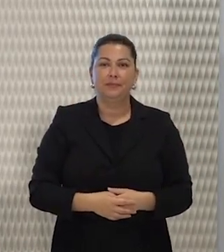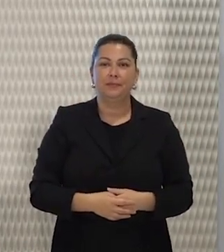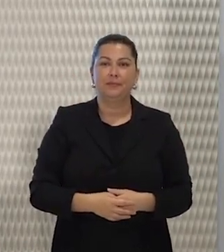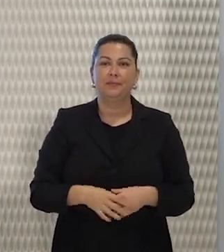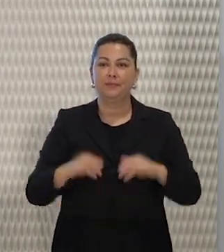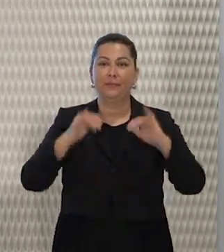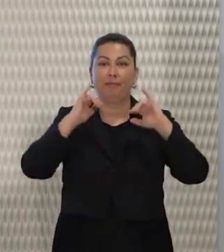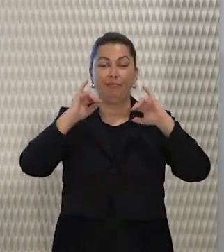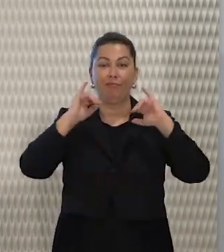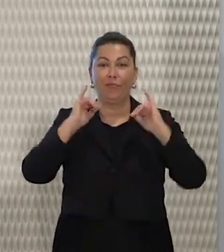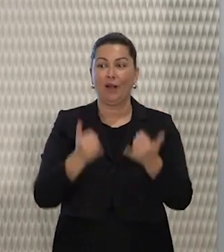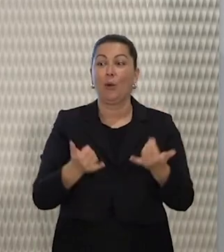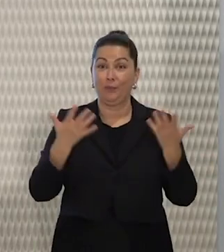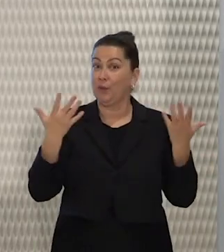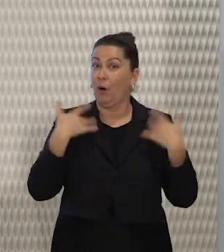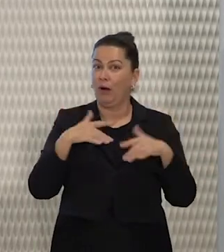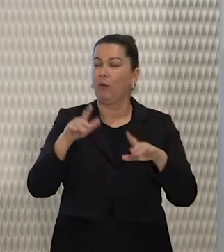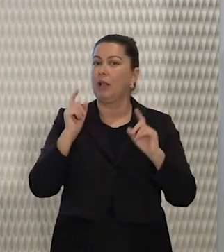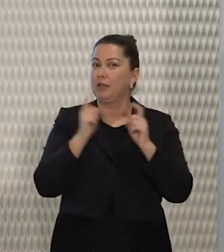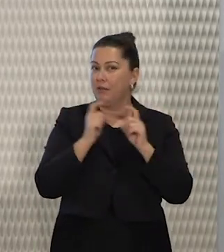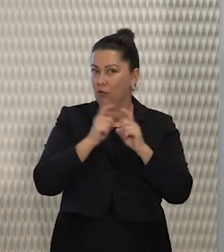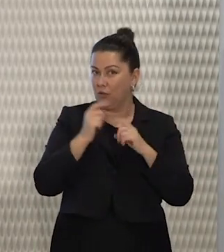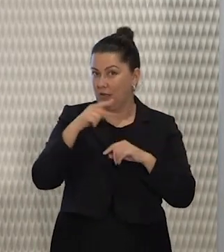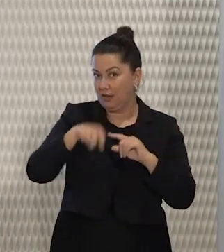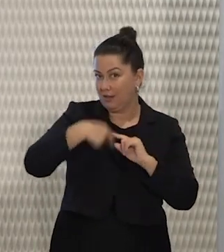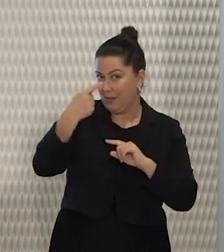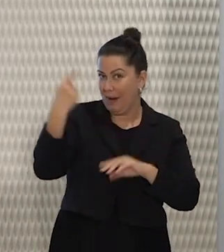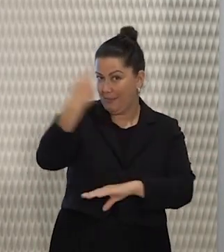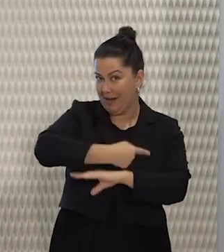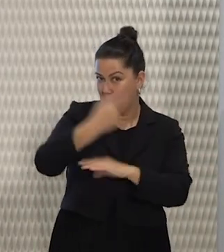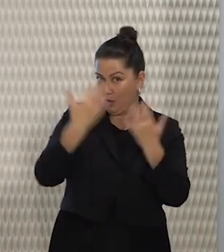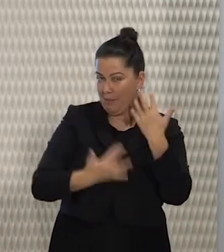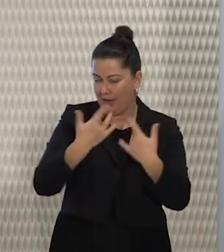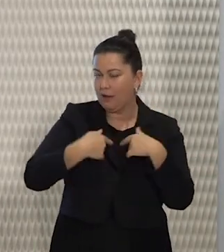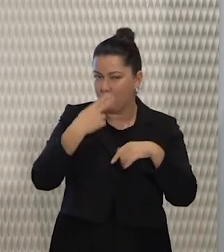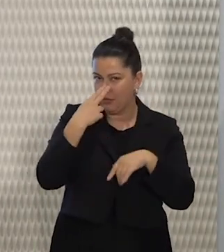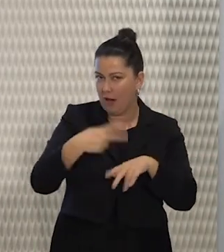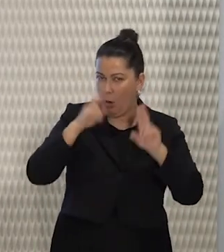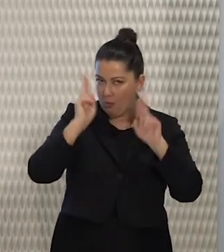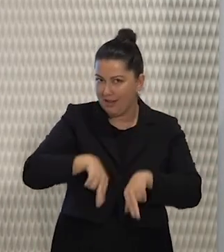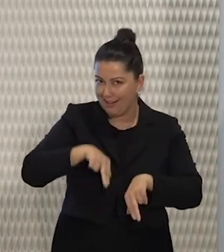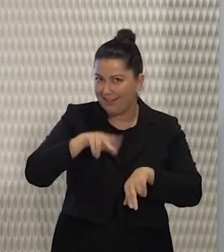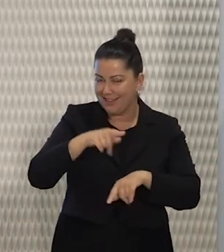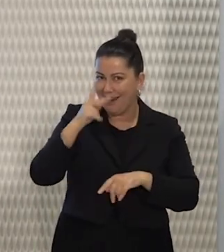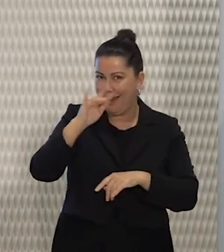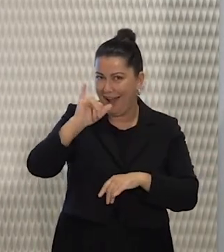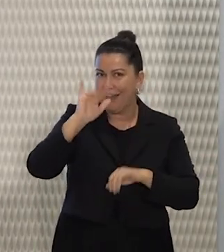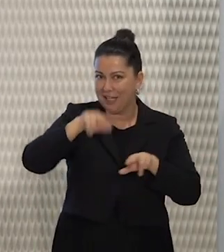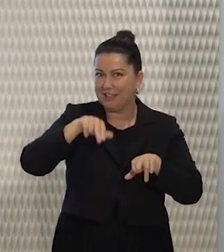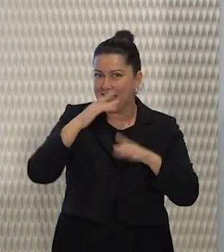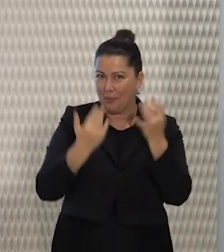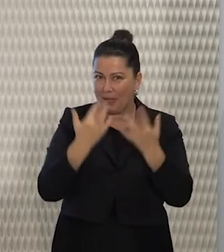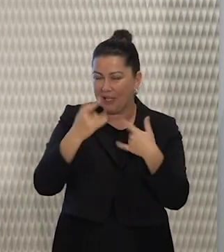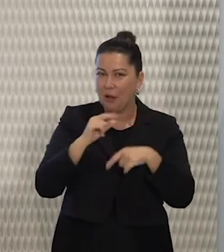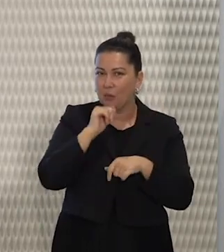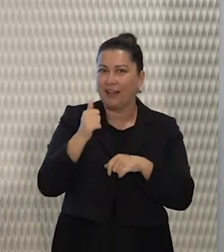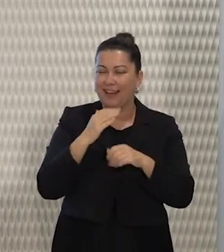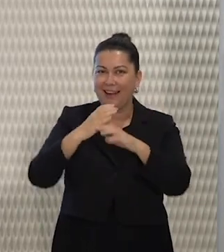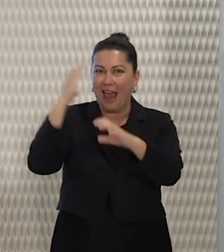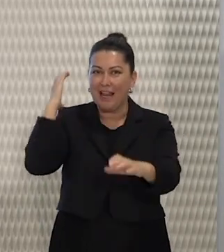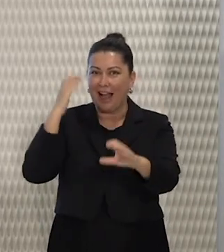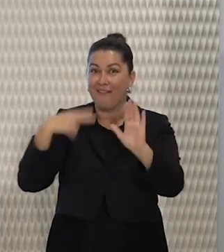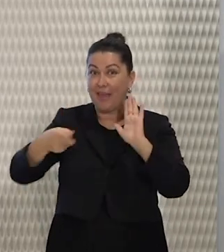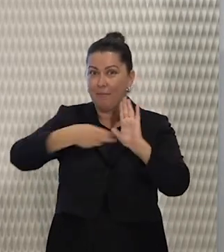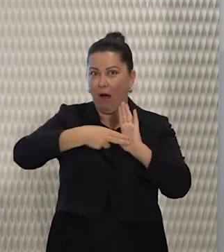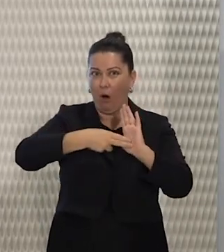Und dass es funktioniert, sehen Sie beim nächsten Mal bei der Mautabrechnung, dass Sie richtig interpretiert wurden von der KI und nicht ein LKW-Maut für